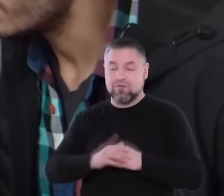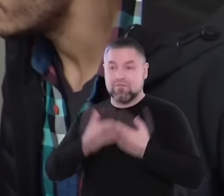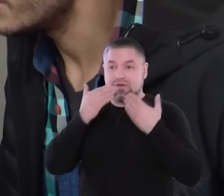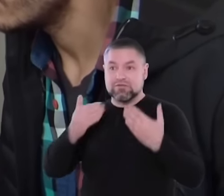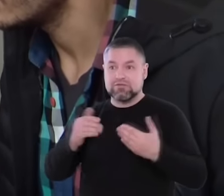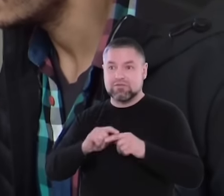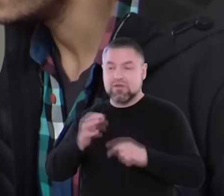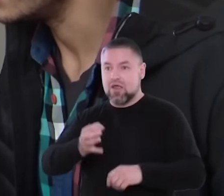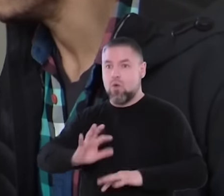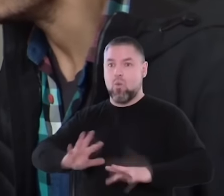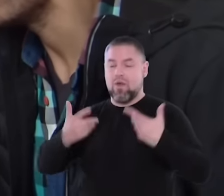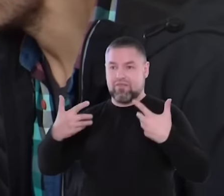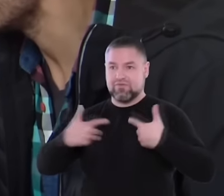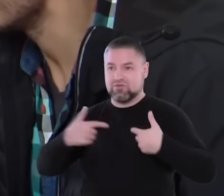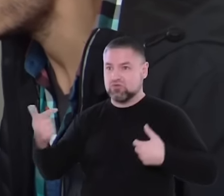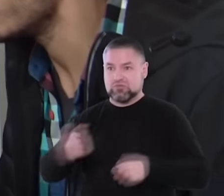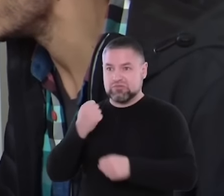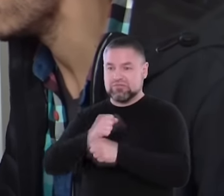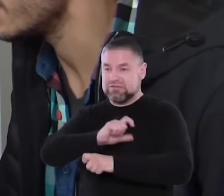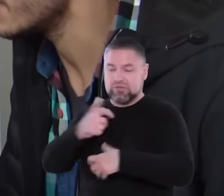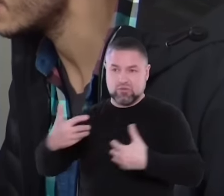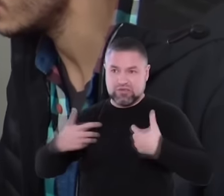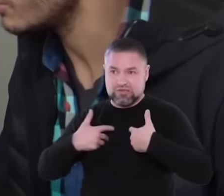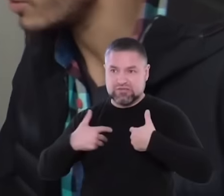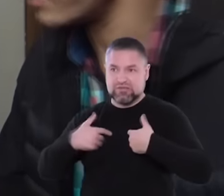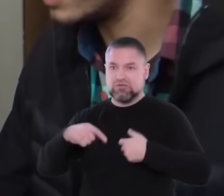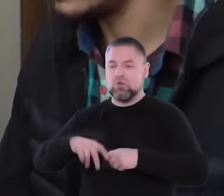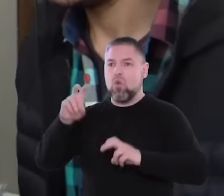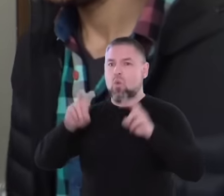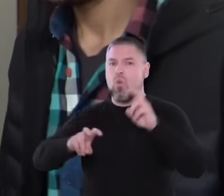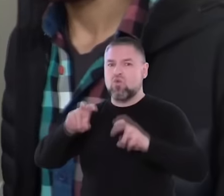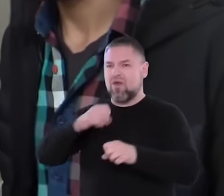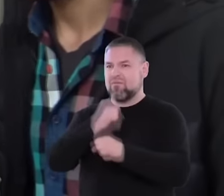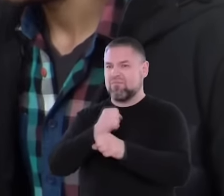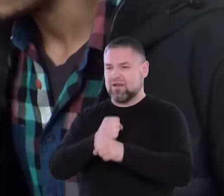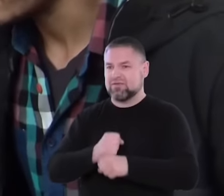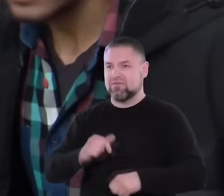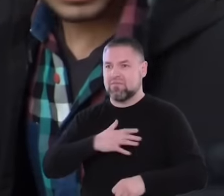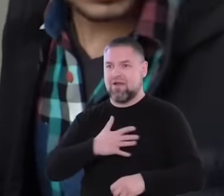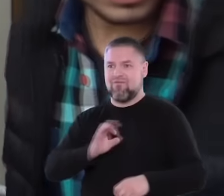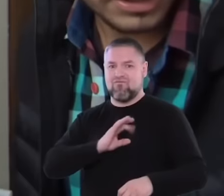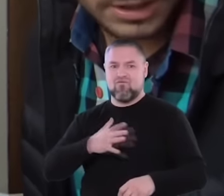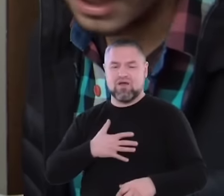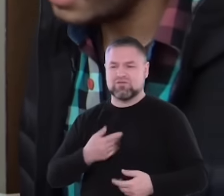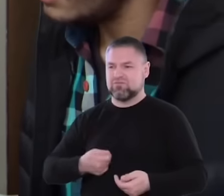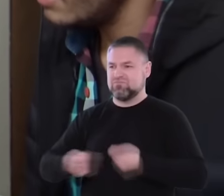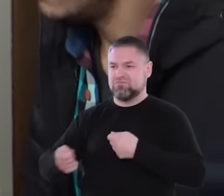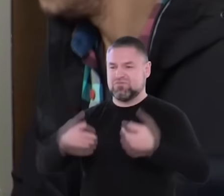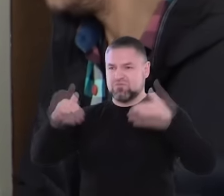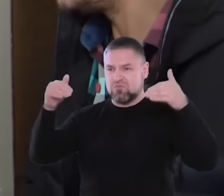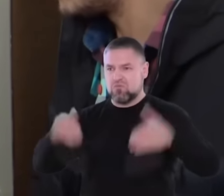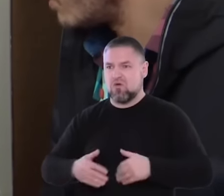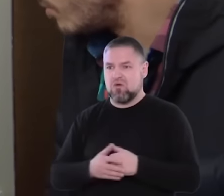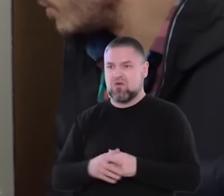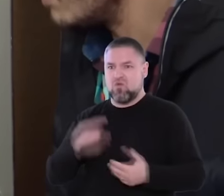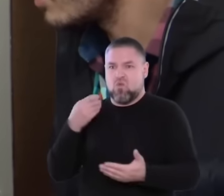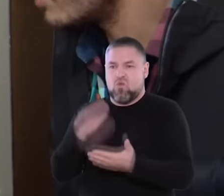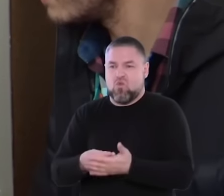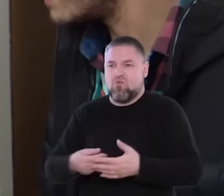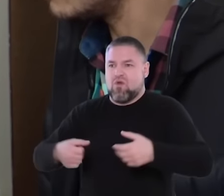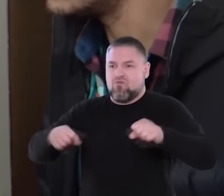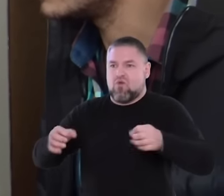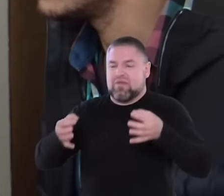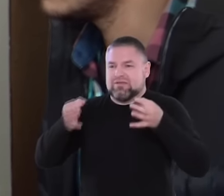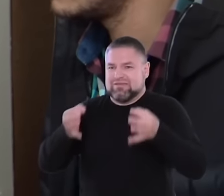Dzięki niej to przynajmniej będę miał łatwe życie i nie będę musiał pracować przez całe życie w tej zasranej hurtowni. W końcu będę miał na swoje zachcianki, będę mógł sobie kupić